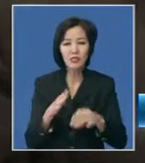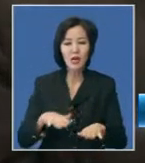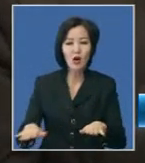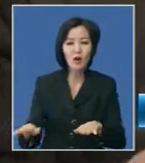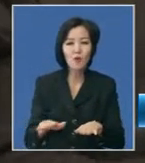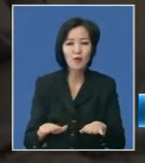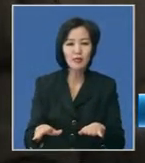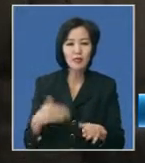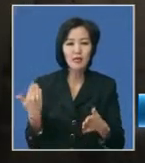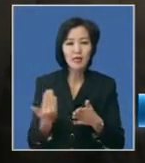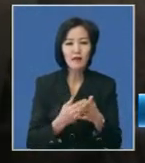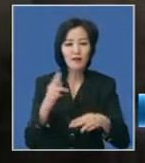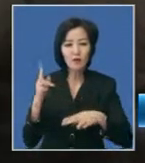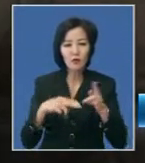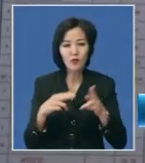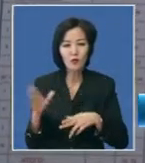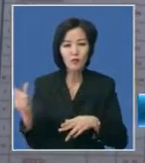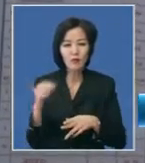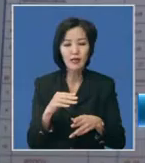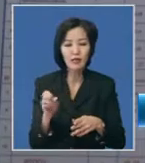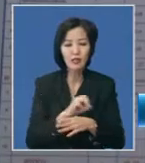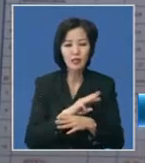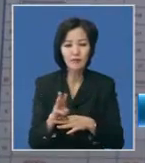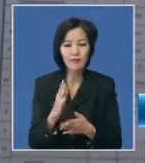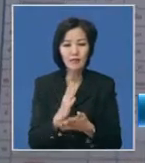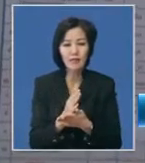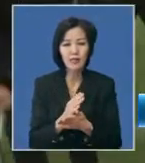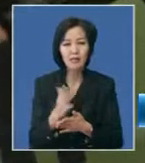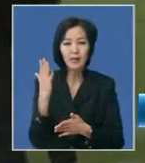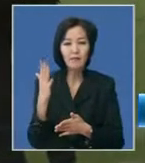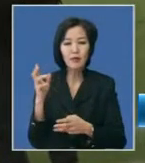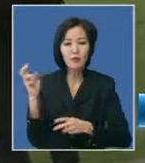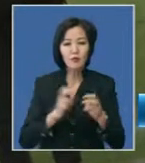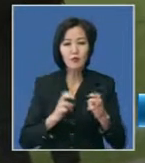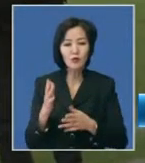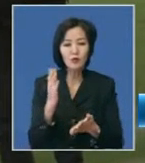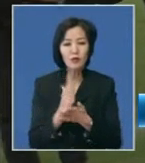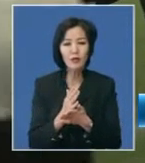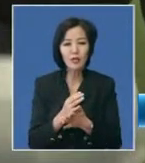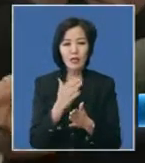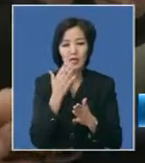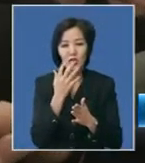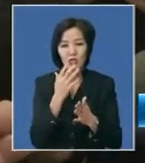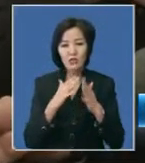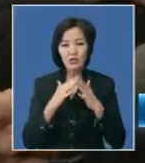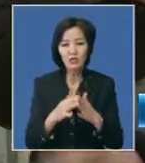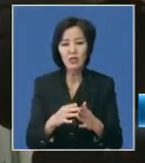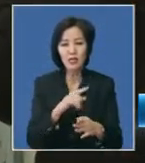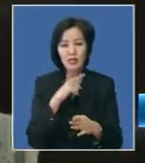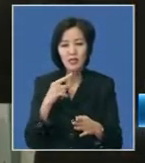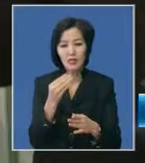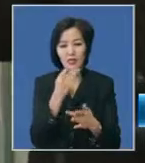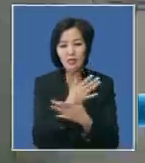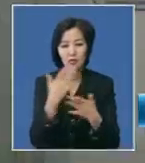аумақтың инфрақұрылым жүйесі толықтай жабдықталған. Бұл жерде бүгінде 5 өндіріс ошағы орналасқан. Олар жылыжай мен ет, азық-түлік өңдеу,